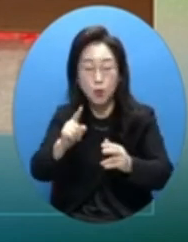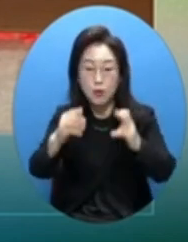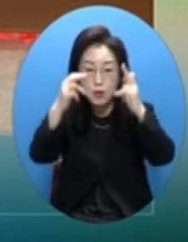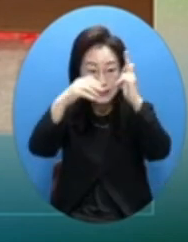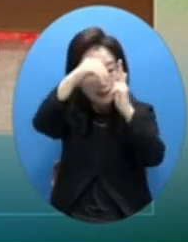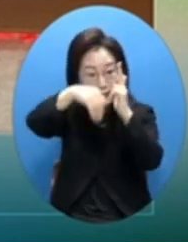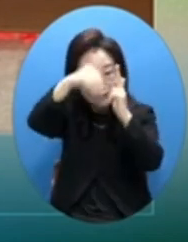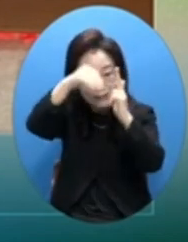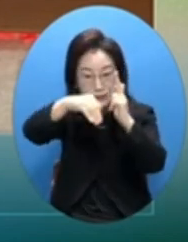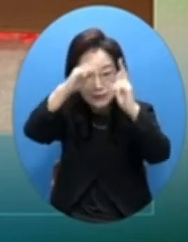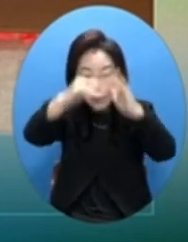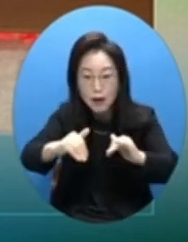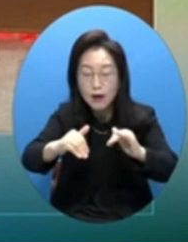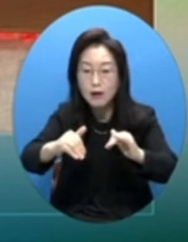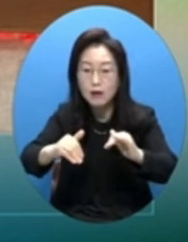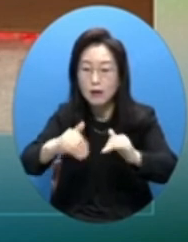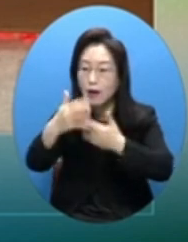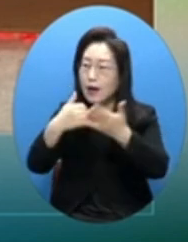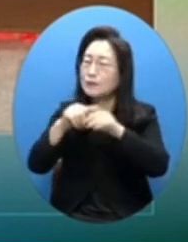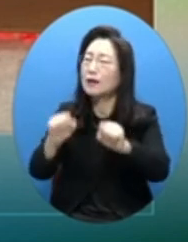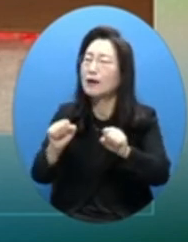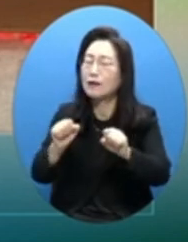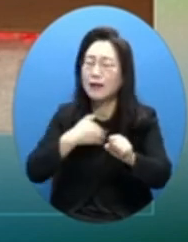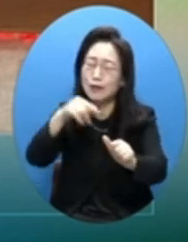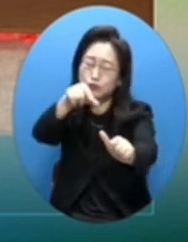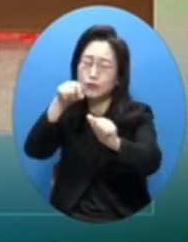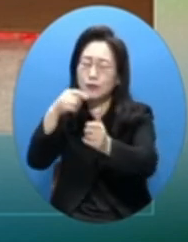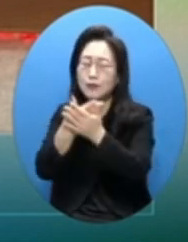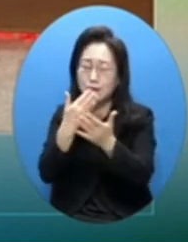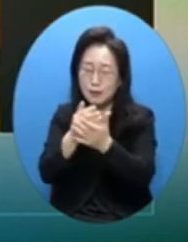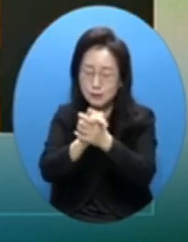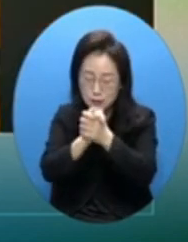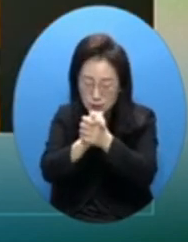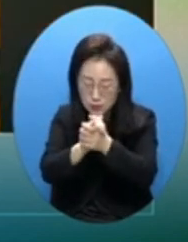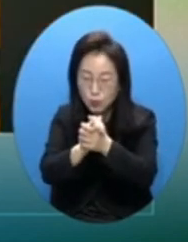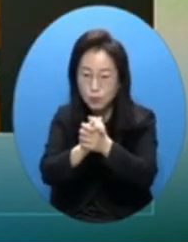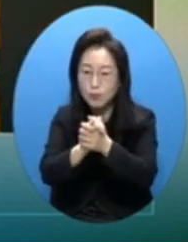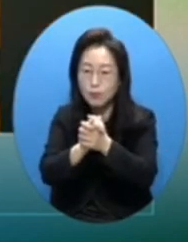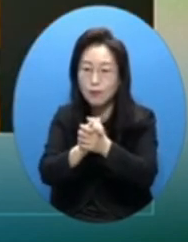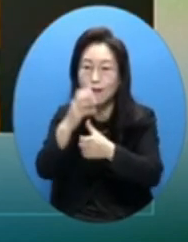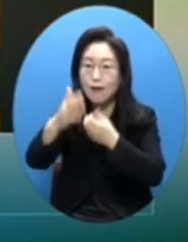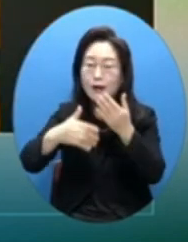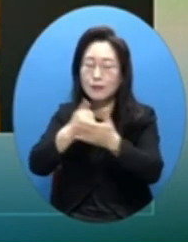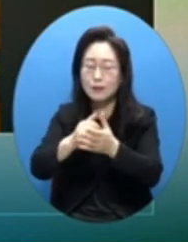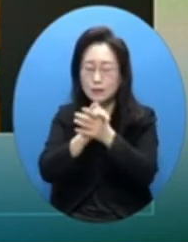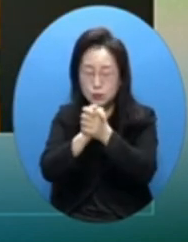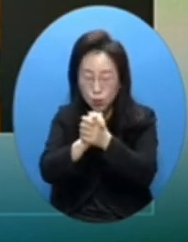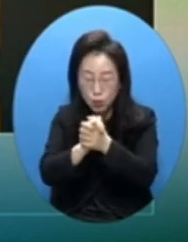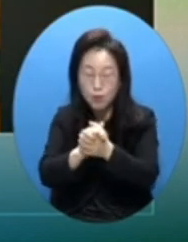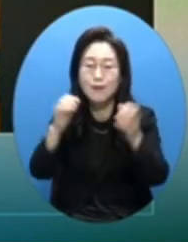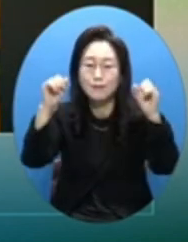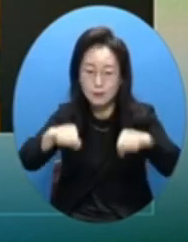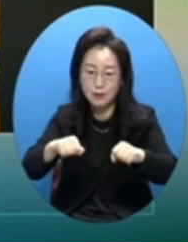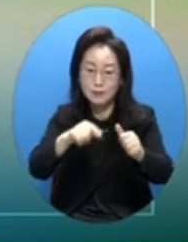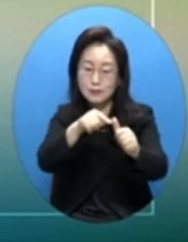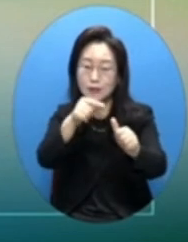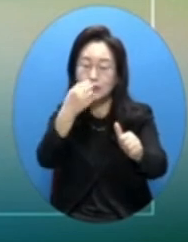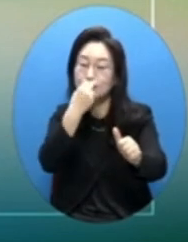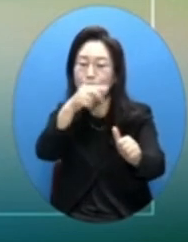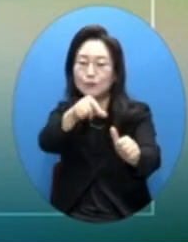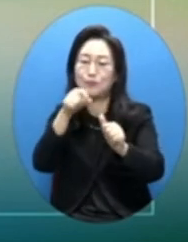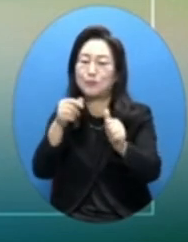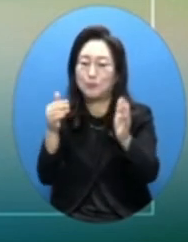무너졌어요. 하나님이 살아계신다면 저를 구원해 구해달라고 기도했었죠. 하나님 제 기도를 들어주셨고 그때 하나님의